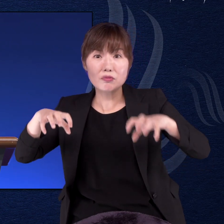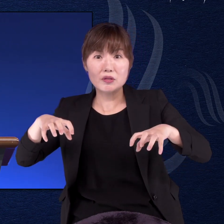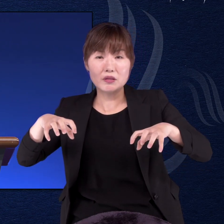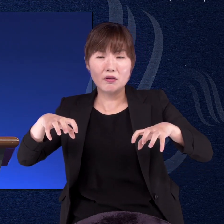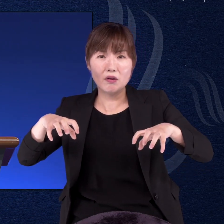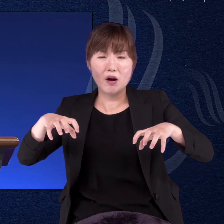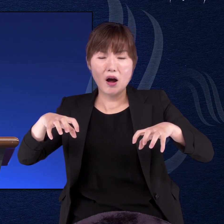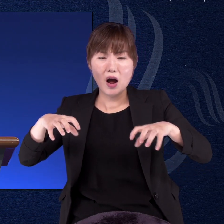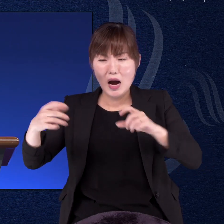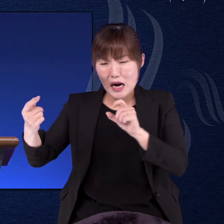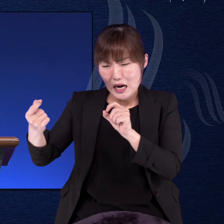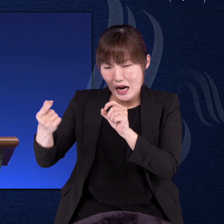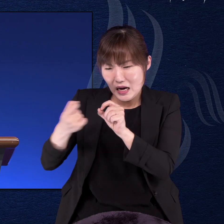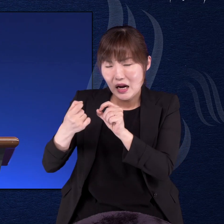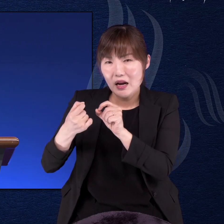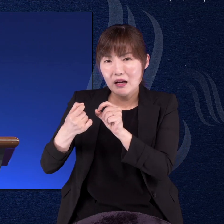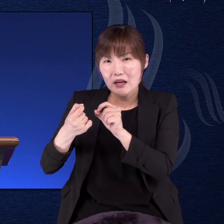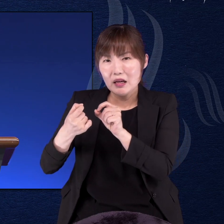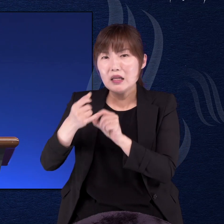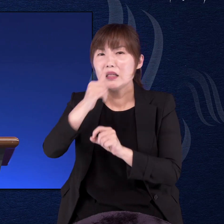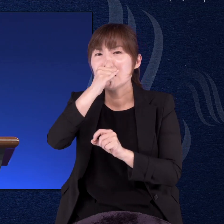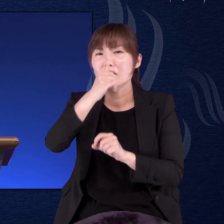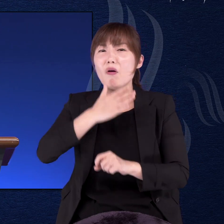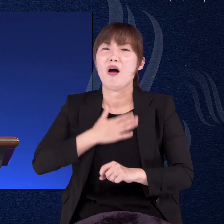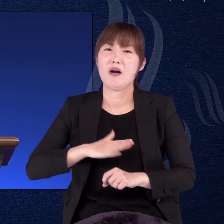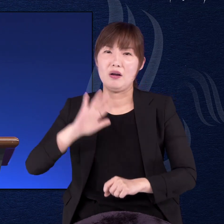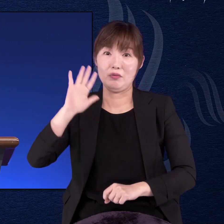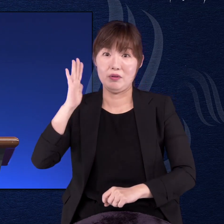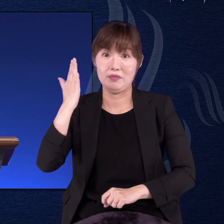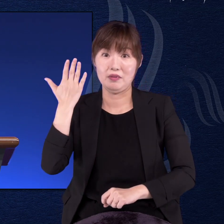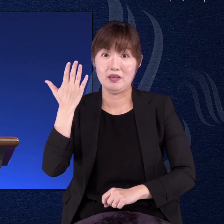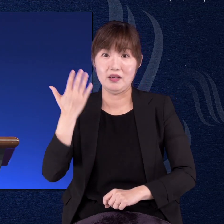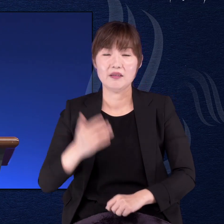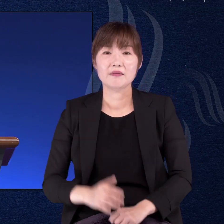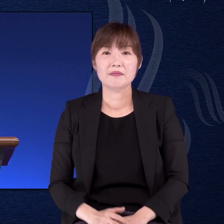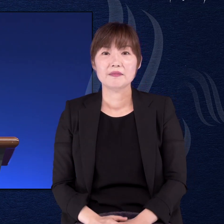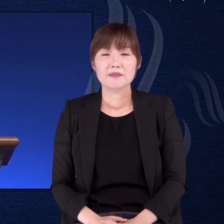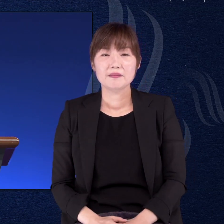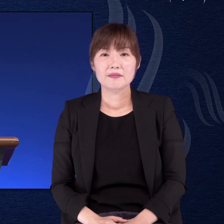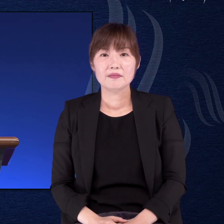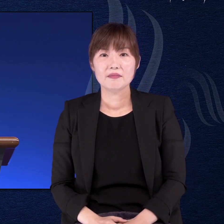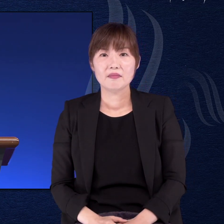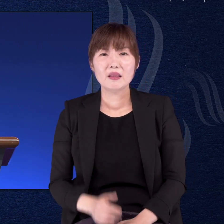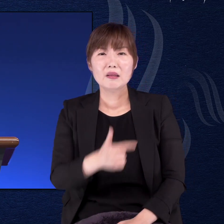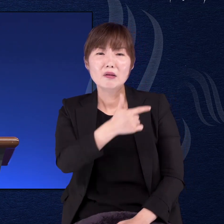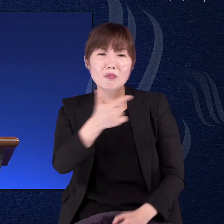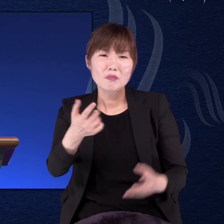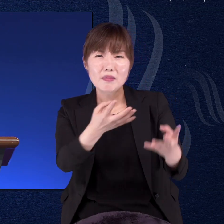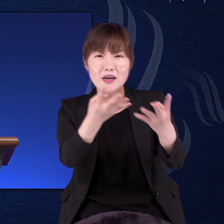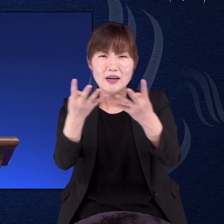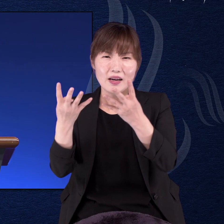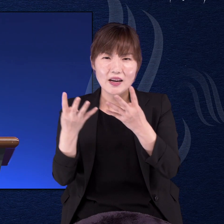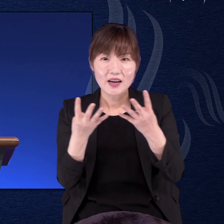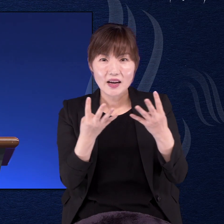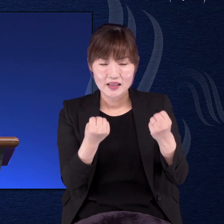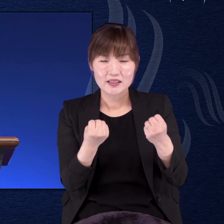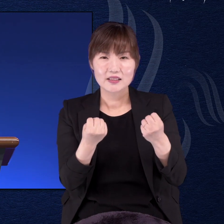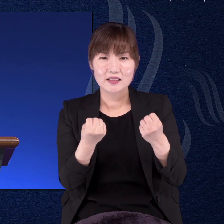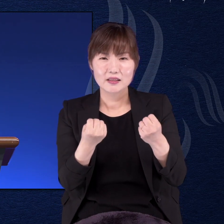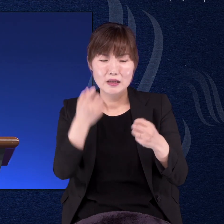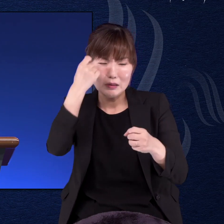찌찌찌찌 불쌍해하고 넘길 일인가요? 그런데 우리 주연의 가족뿐만이 아니에요. 너무나 많은 우리의 이웃이